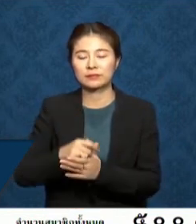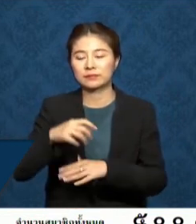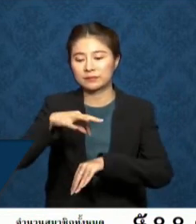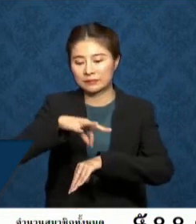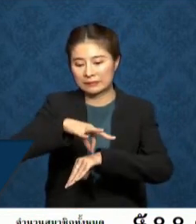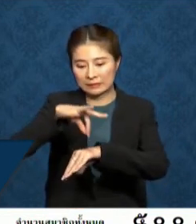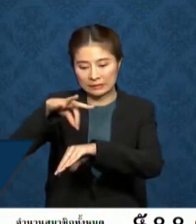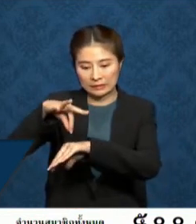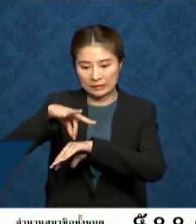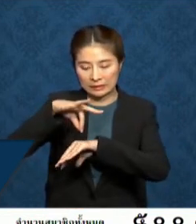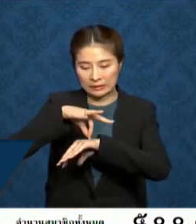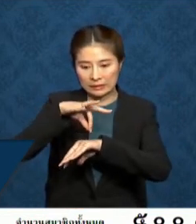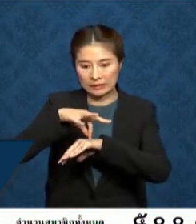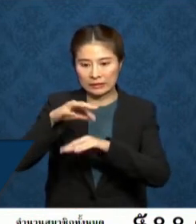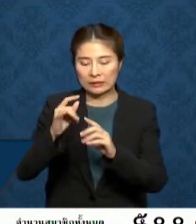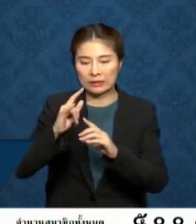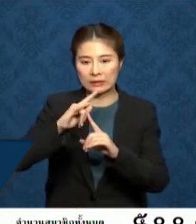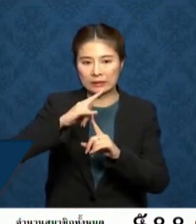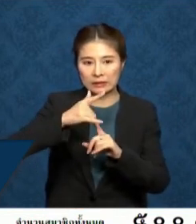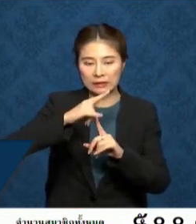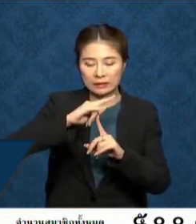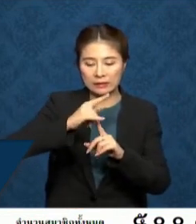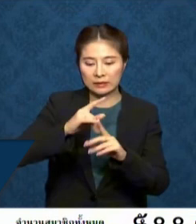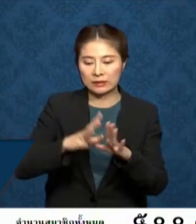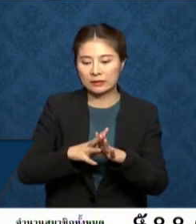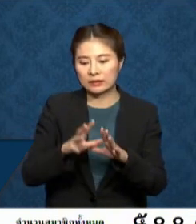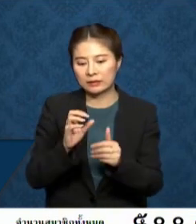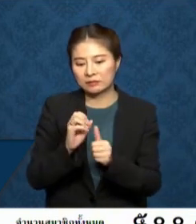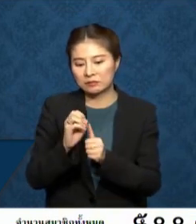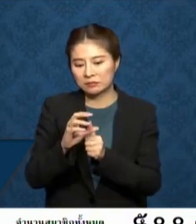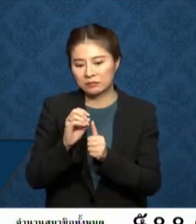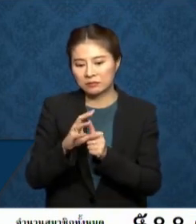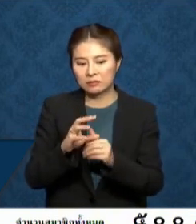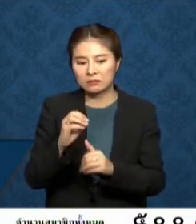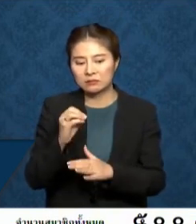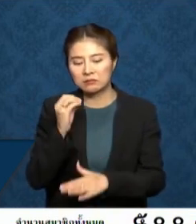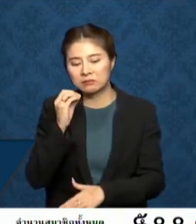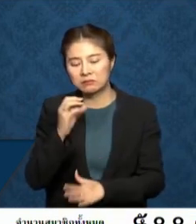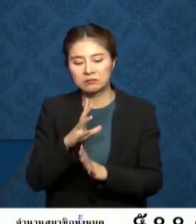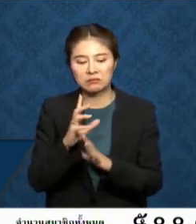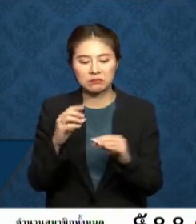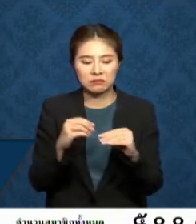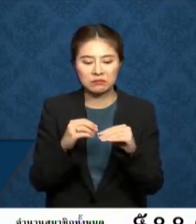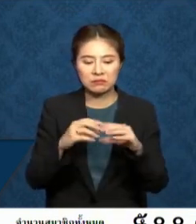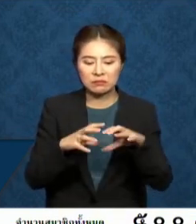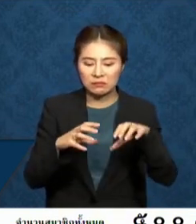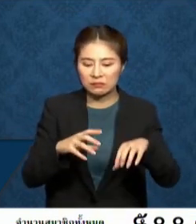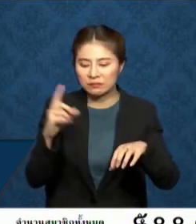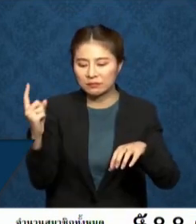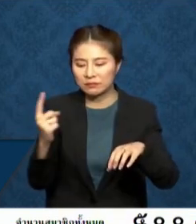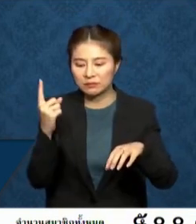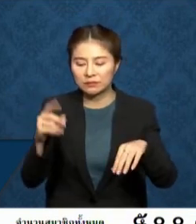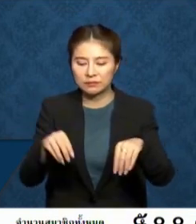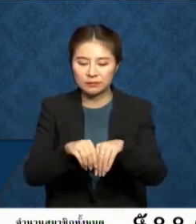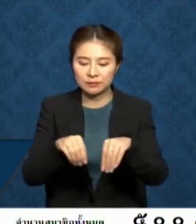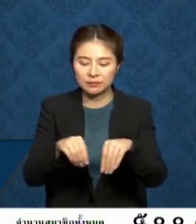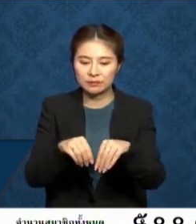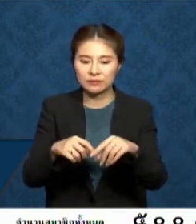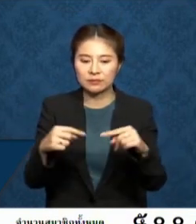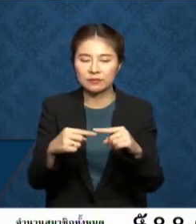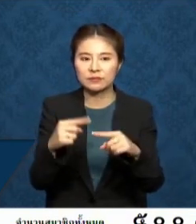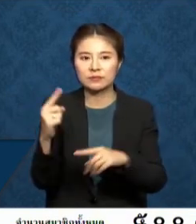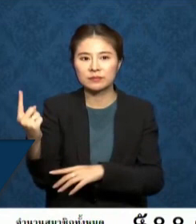นะครับใช้เน็ตเราแล้วก็จะแนะนำสถานที่ใกล้เคียงขึ้นมาสำหรับผู้ใช้สำหรับนักท่องเที่ยวนะครับจะได้รู้ว่าบริเวณ